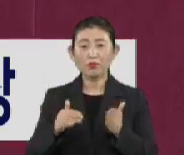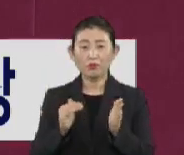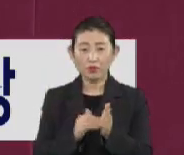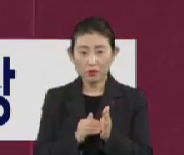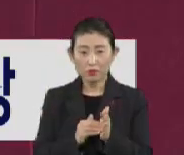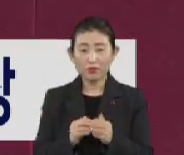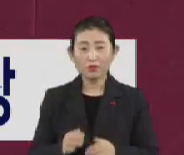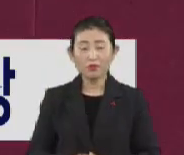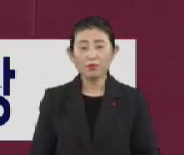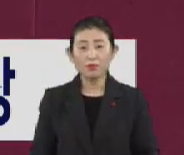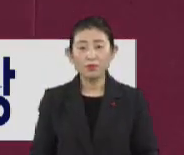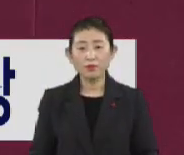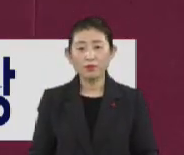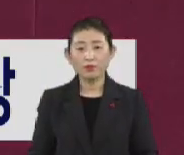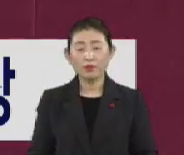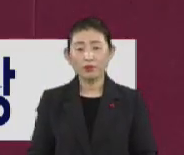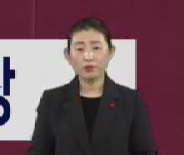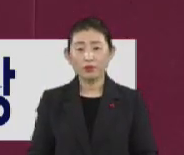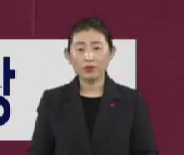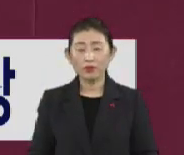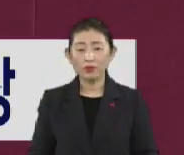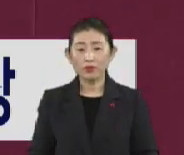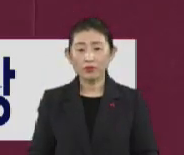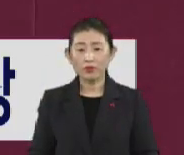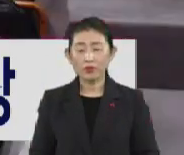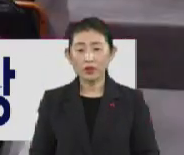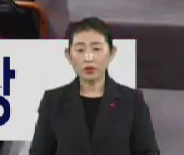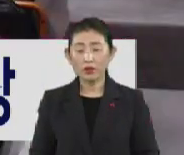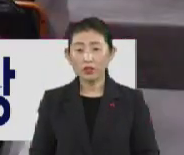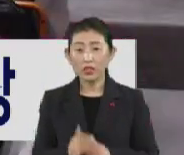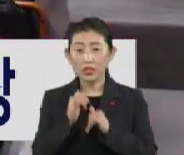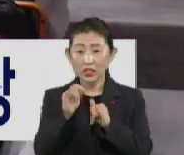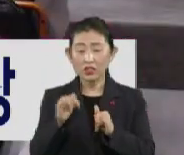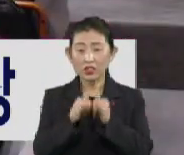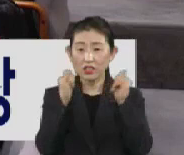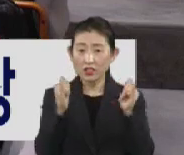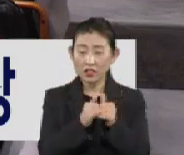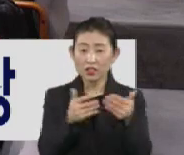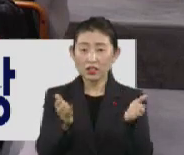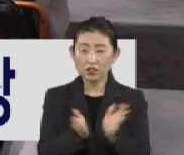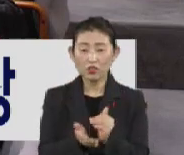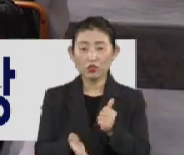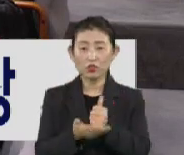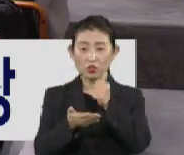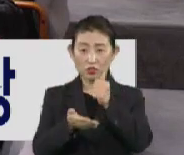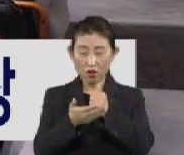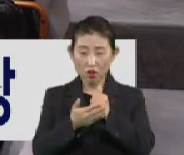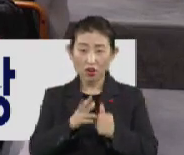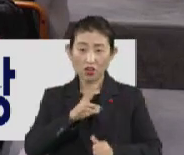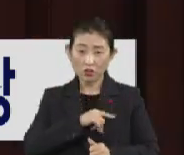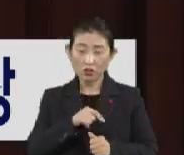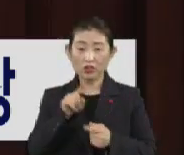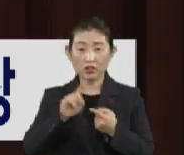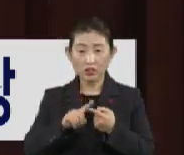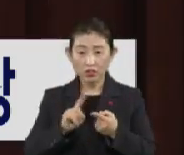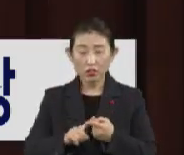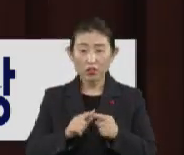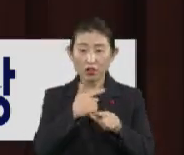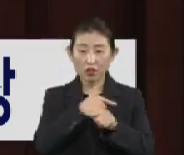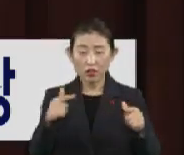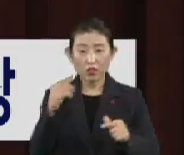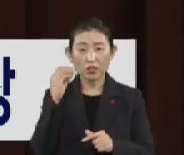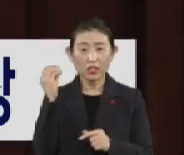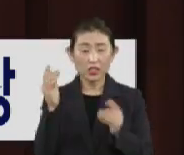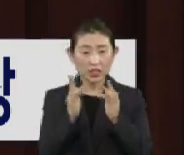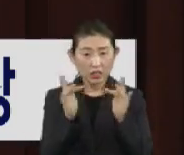국회의원 의정 대상을 수상했습니다. 국회의원 의정 대상은 사회 각계로부터 추천받은 국회의원을 대상으로 각종